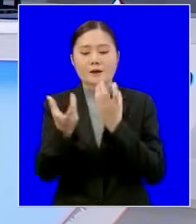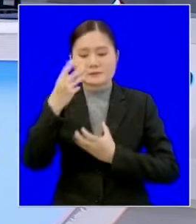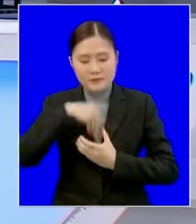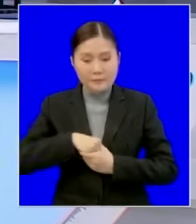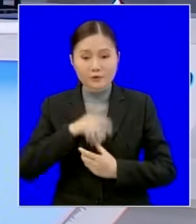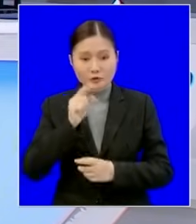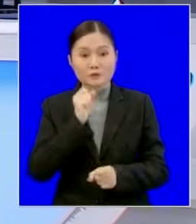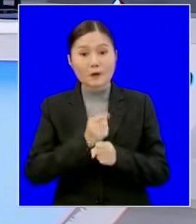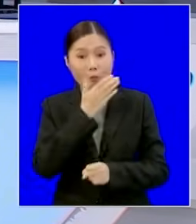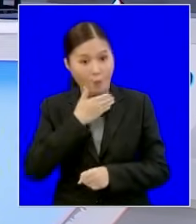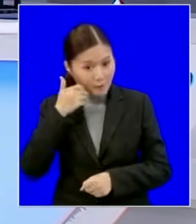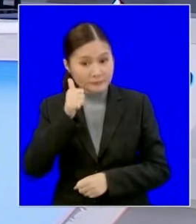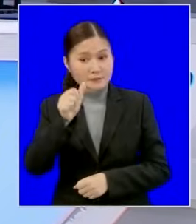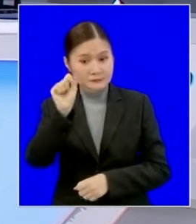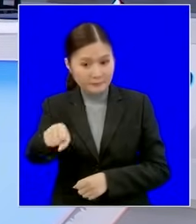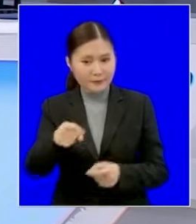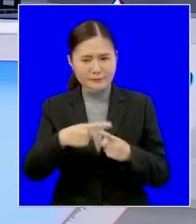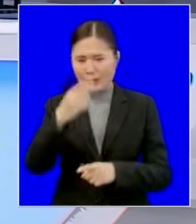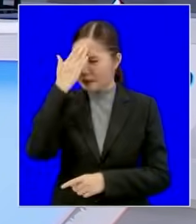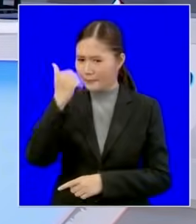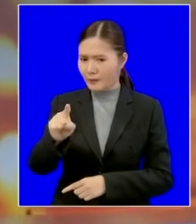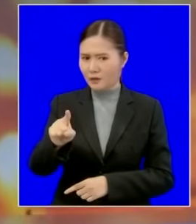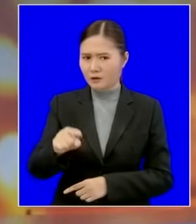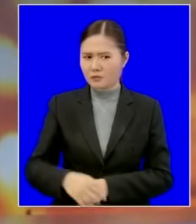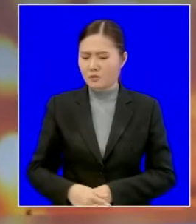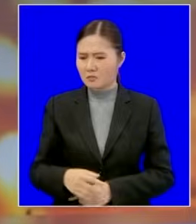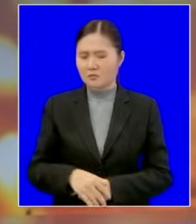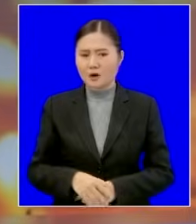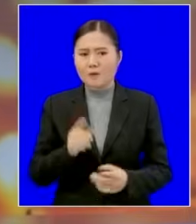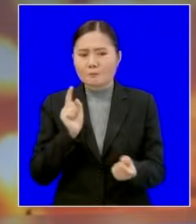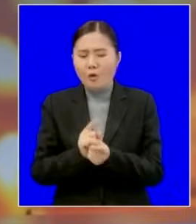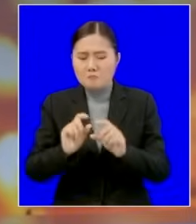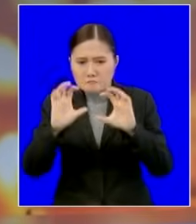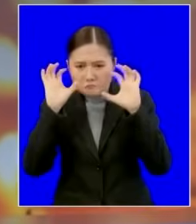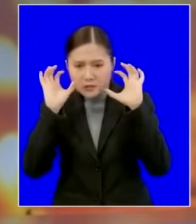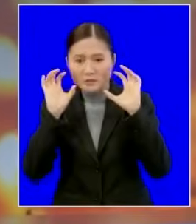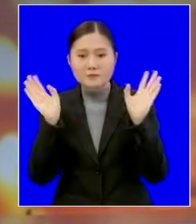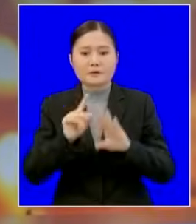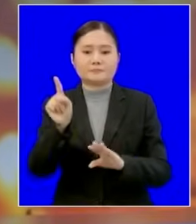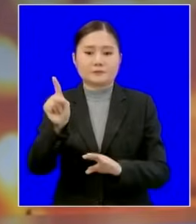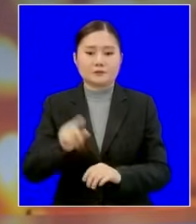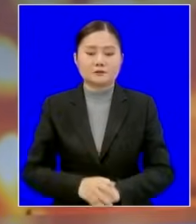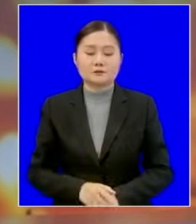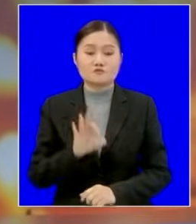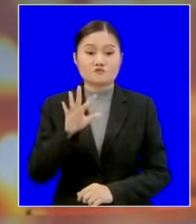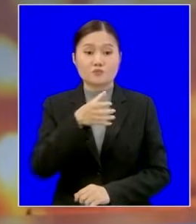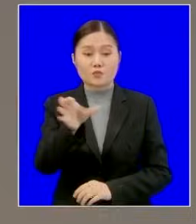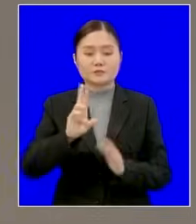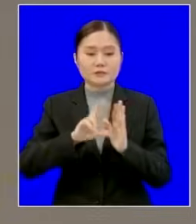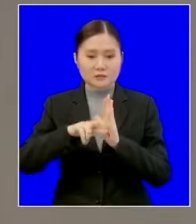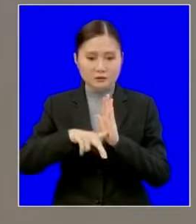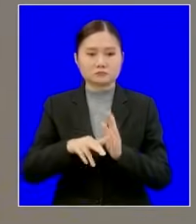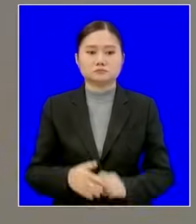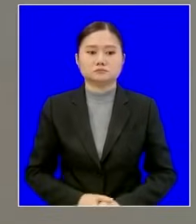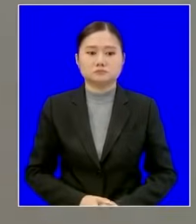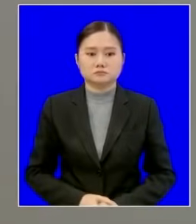องทำดีสิ ใช ่แต่ทำไมเธอจึงเจอของแถมที่เป็นผีแบบนี้ครับเธอโพสต์ลงใน TikTok ของเธ